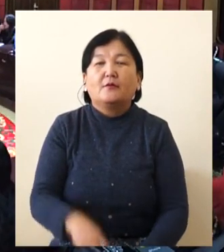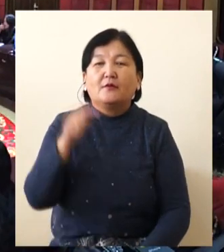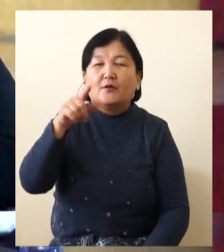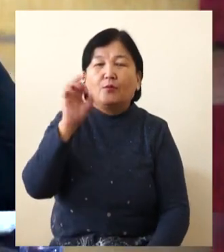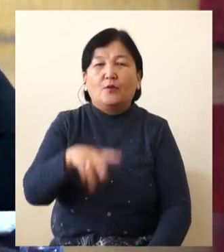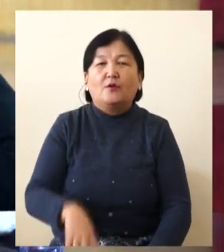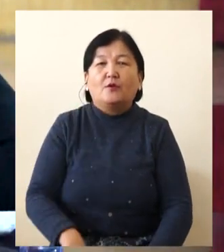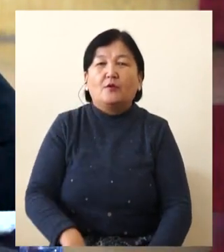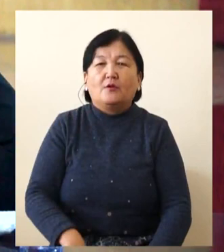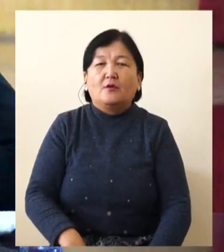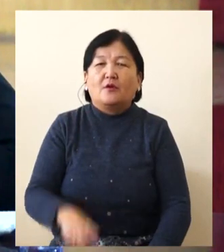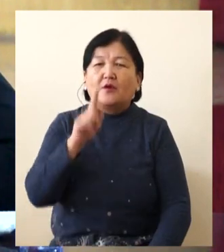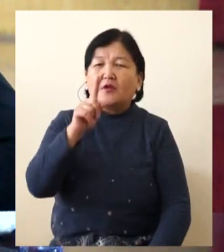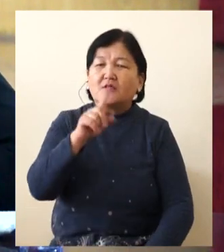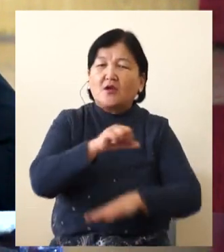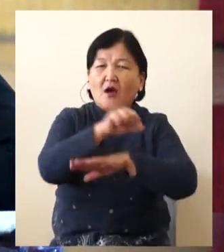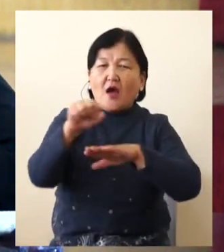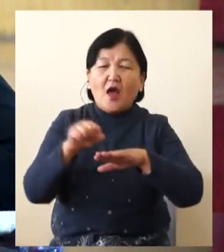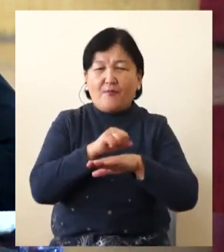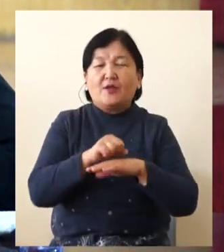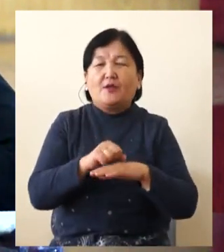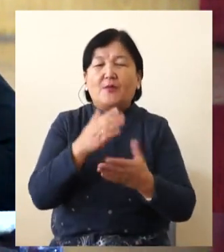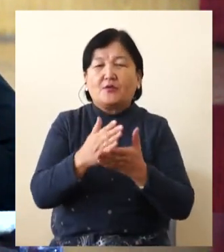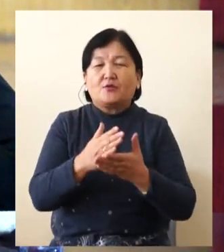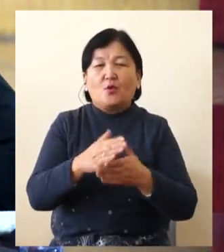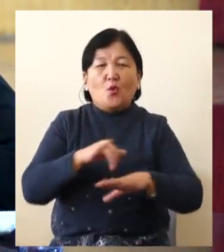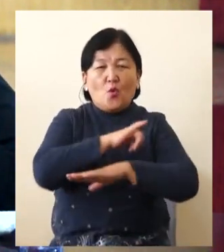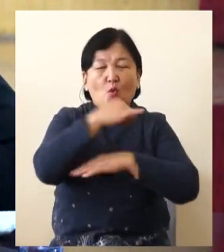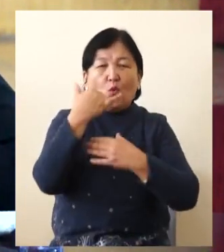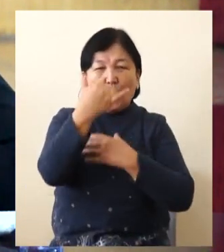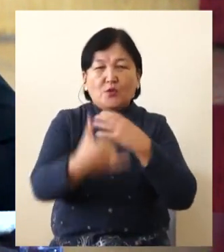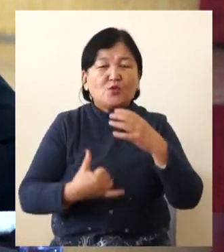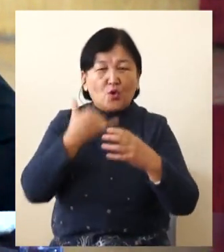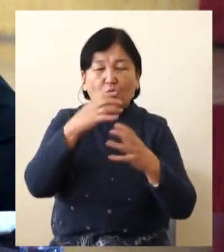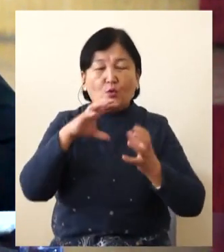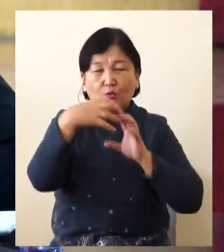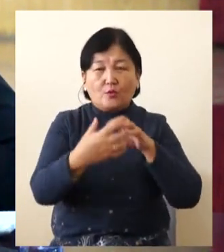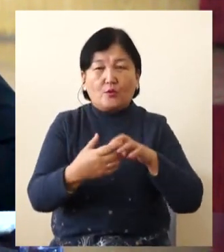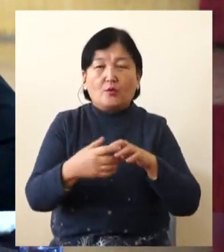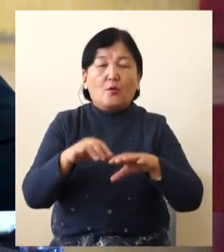тэгээ энэ айгүй ганц аймаг орон нутгадч биш улс орон даяар ийм юм болж байгаа.